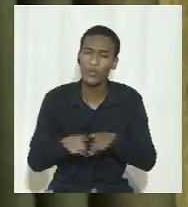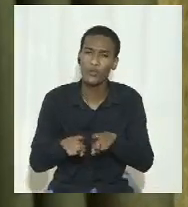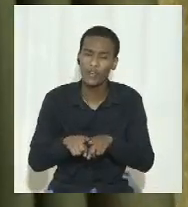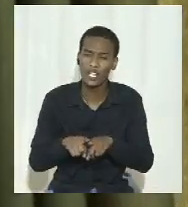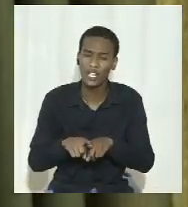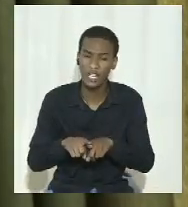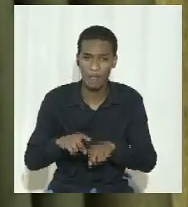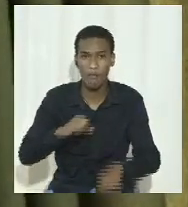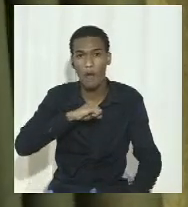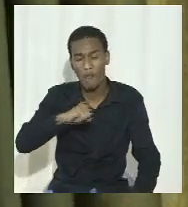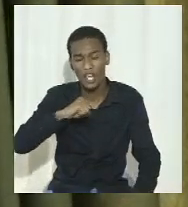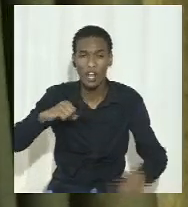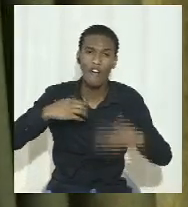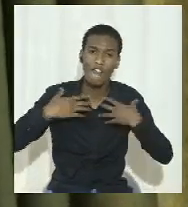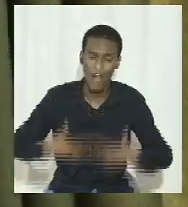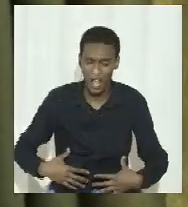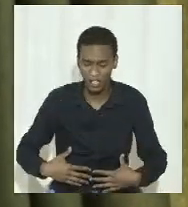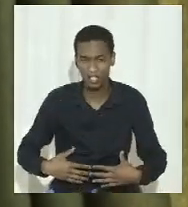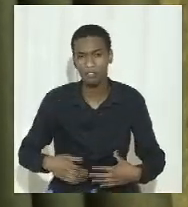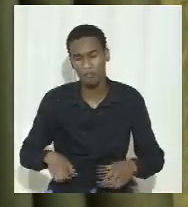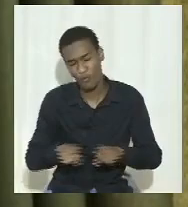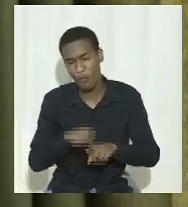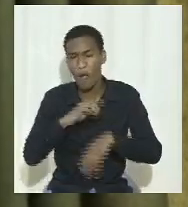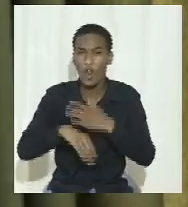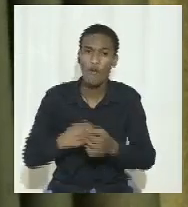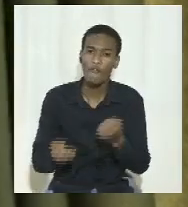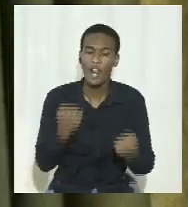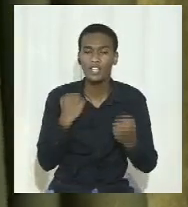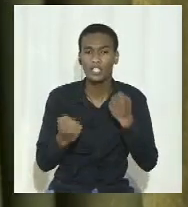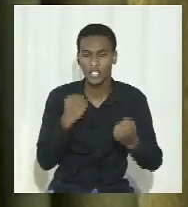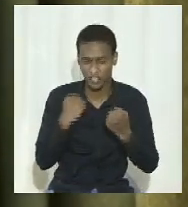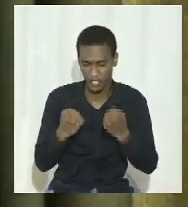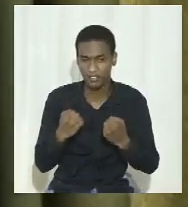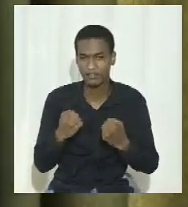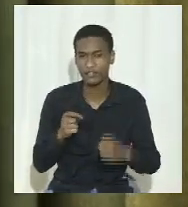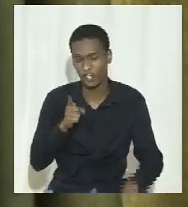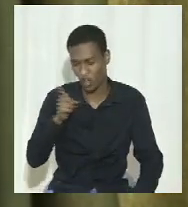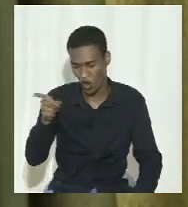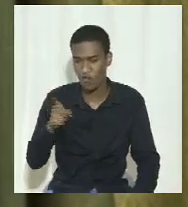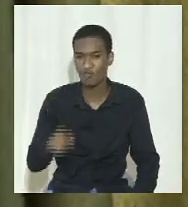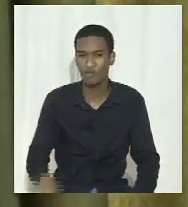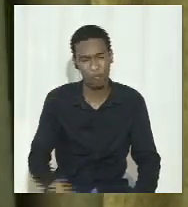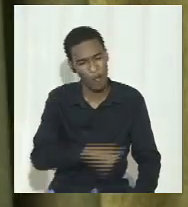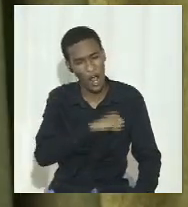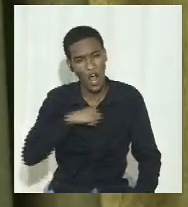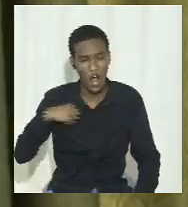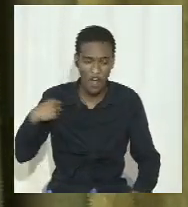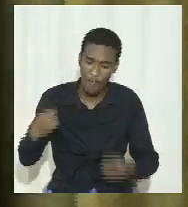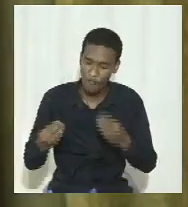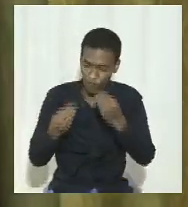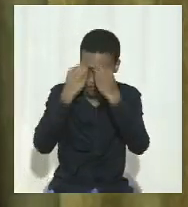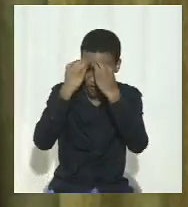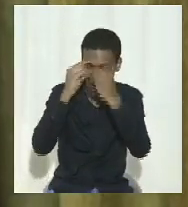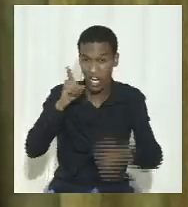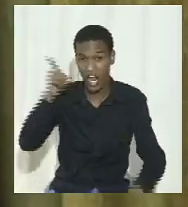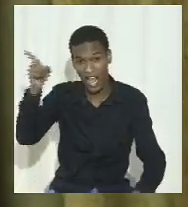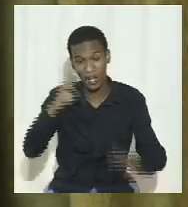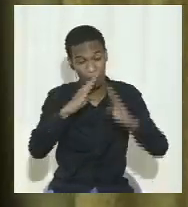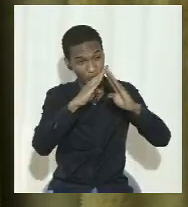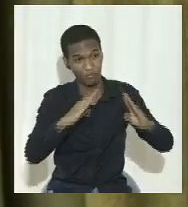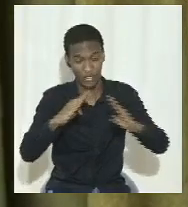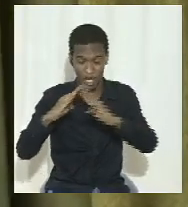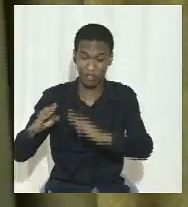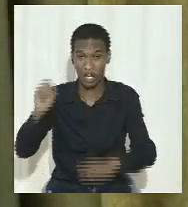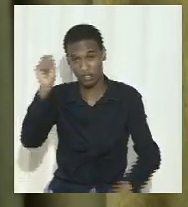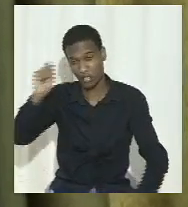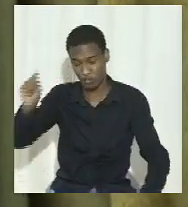ny vatana exercice fizika zany a mandritra ny fiofanana any amin'ny sekoly. De ny avatra avy aty amin'ny